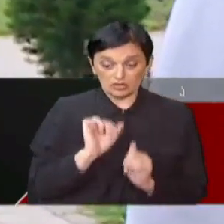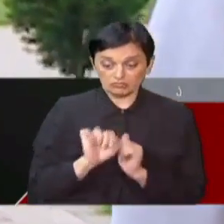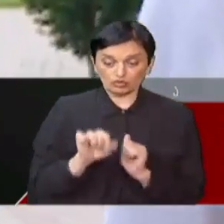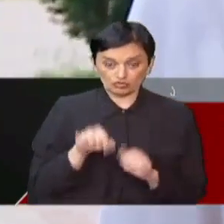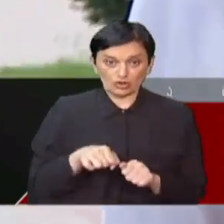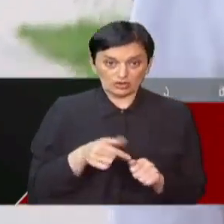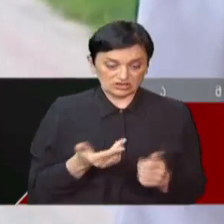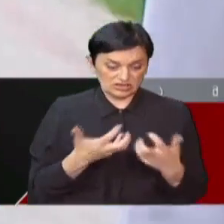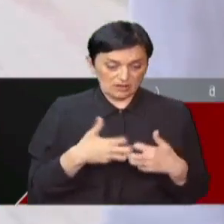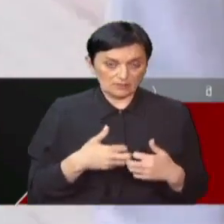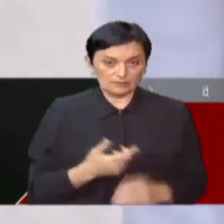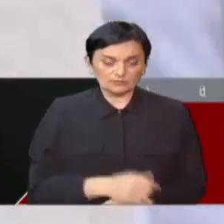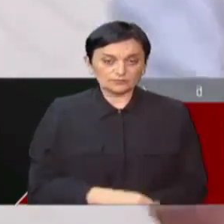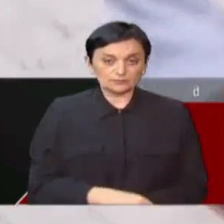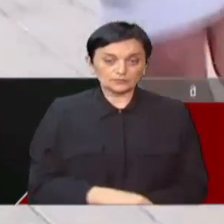მიაქვს.